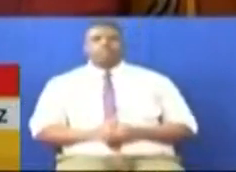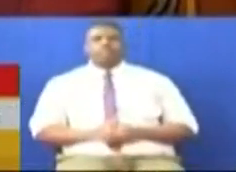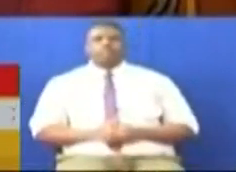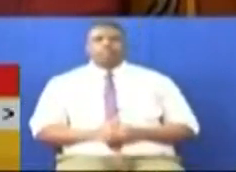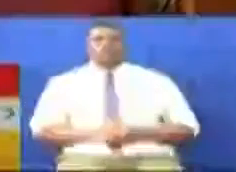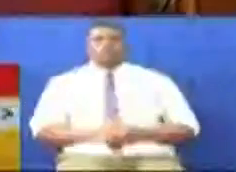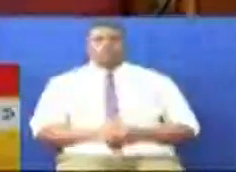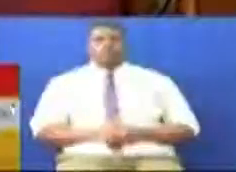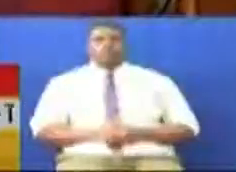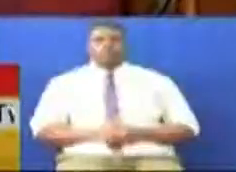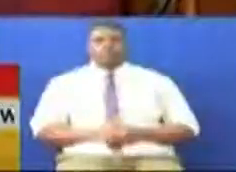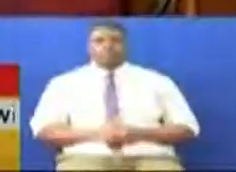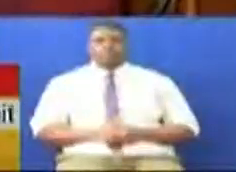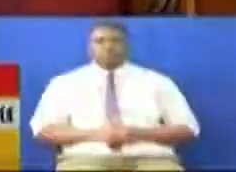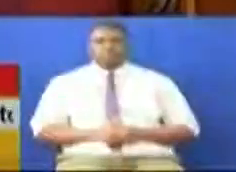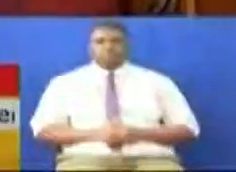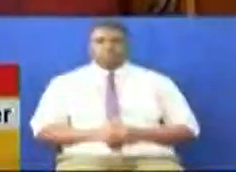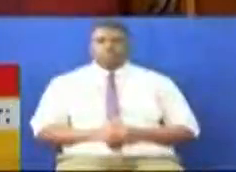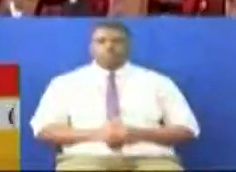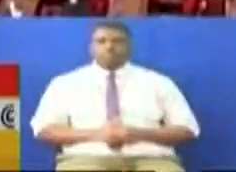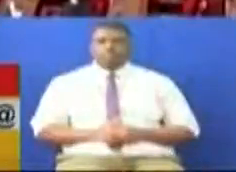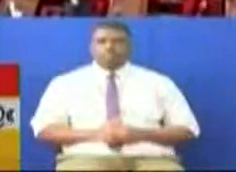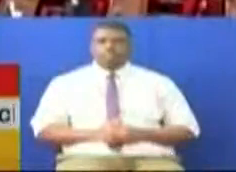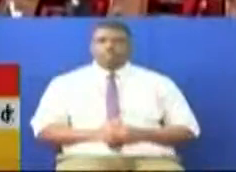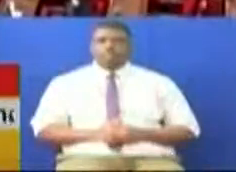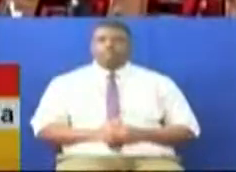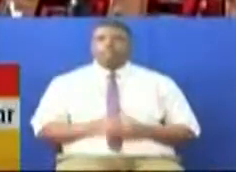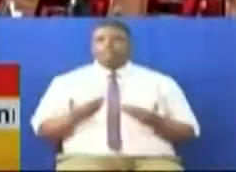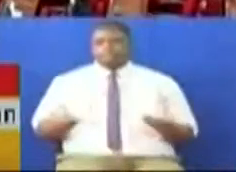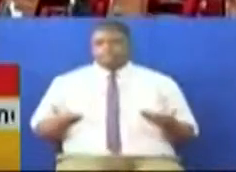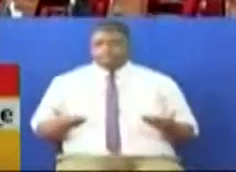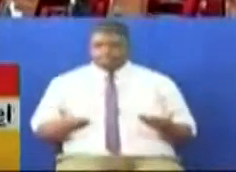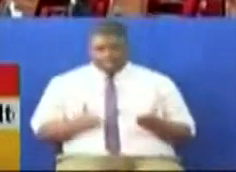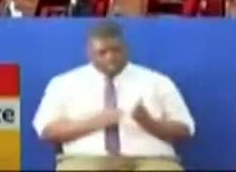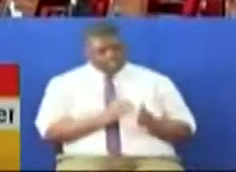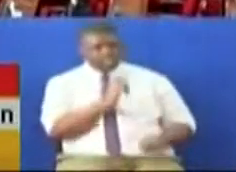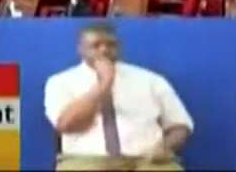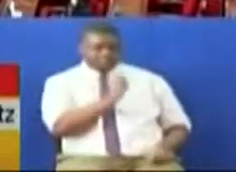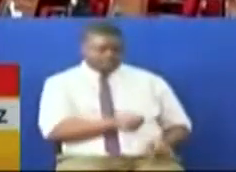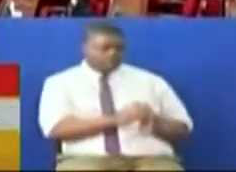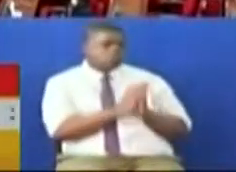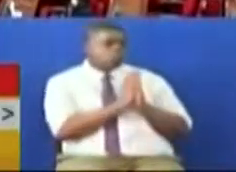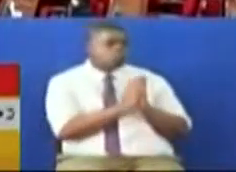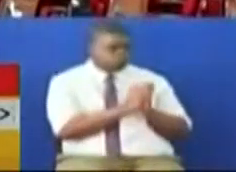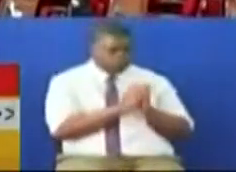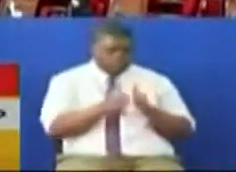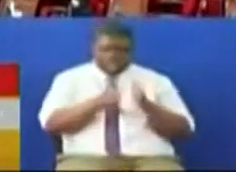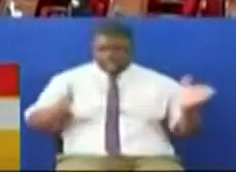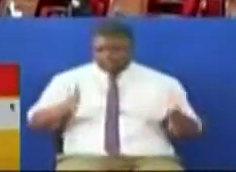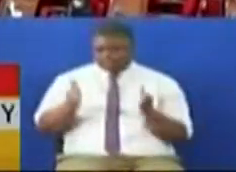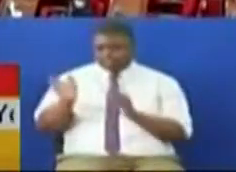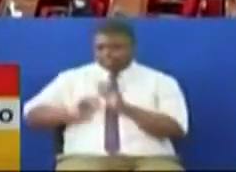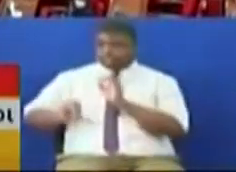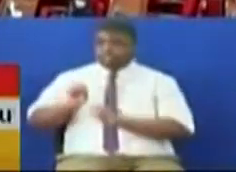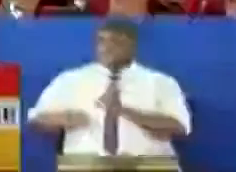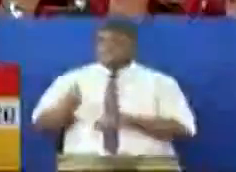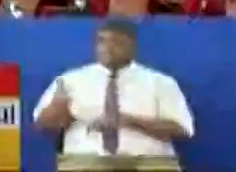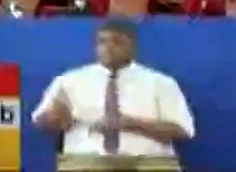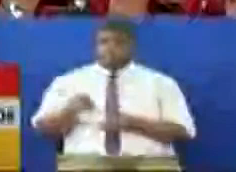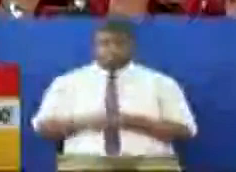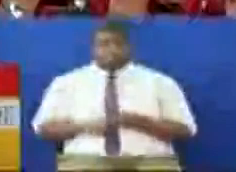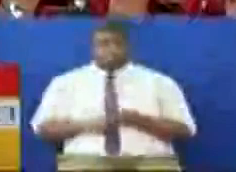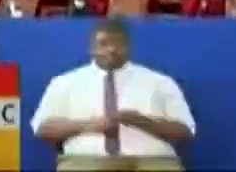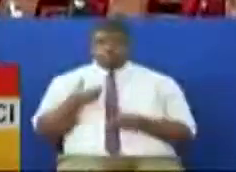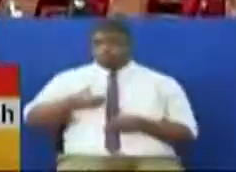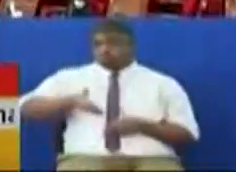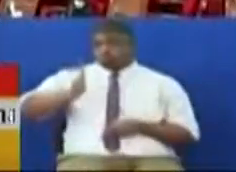Nakushukuru mheshimiwa spika kwa kunipa nafasi ya kuchangia hoja iliyoko mbele yetu. Nimshukuru sana Mwenyezi Mungu kwa kuendelea